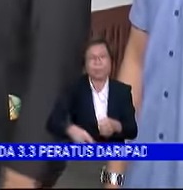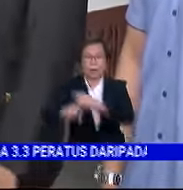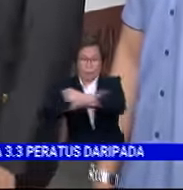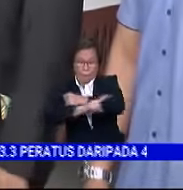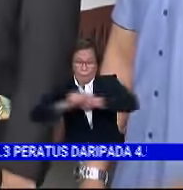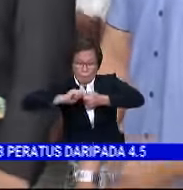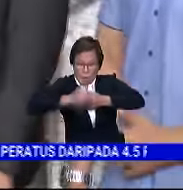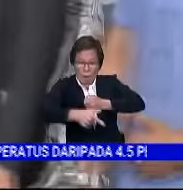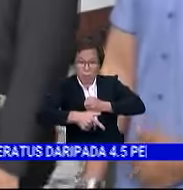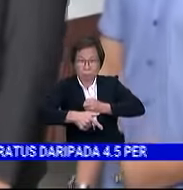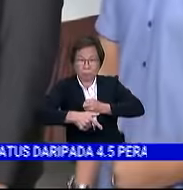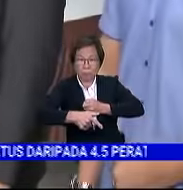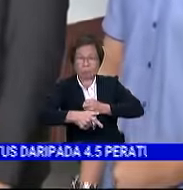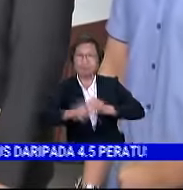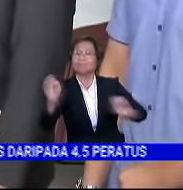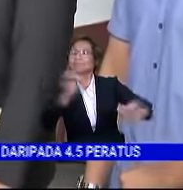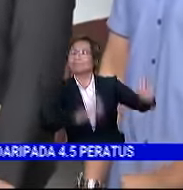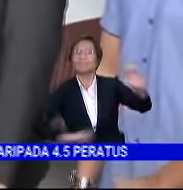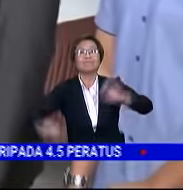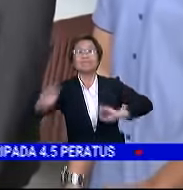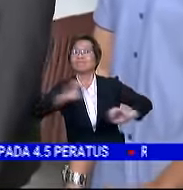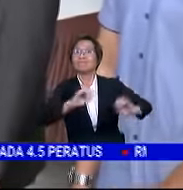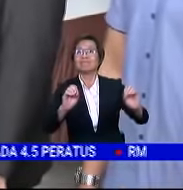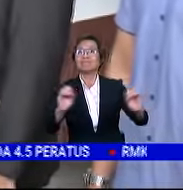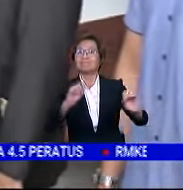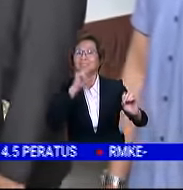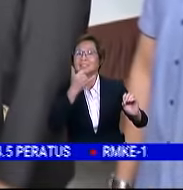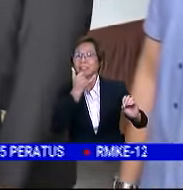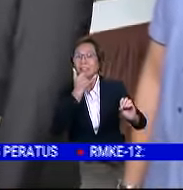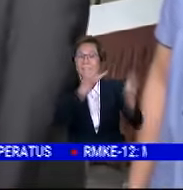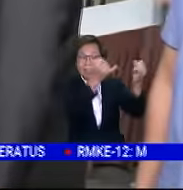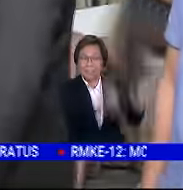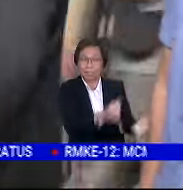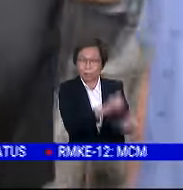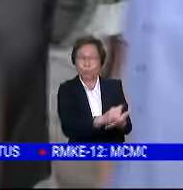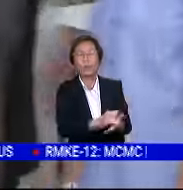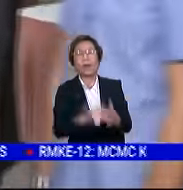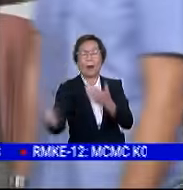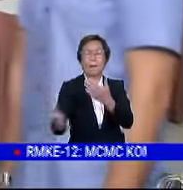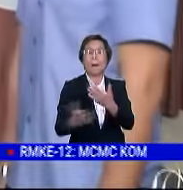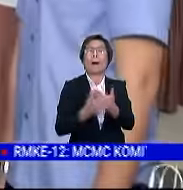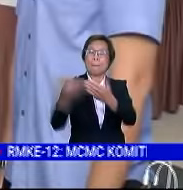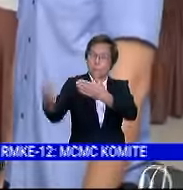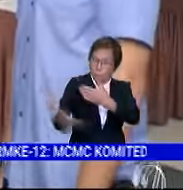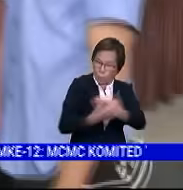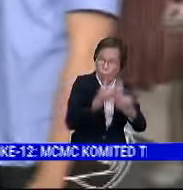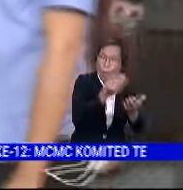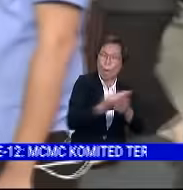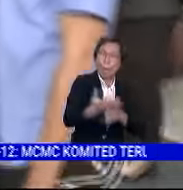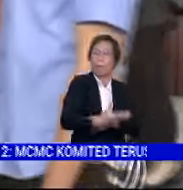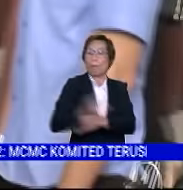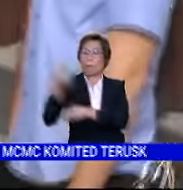satu tindakan punitif terhadap mana-mana individu terlibat. Ia juga satu bentuk pemulangan aset di bawah